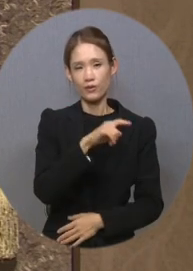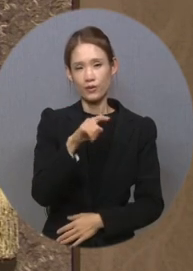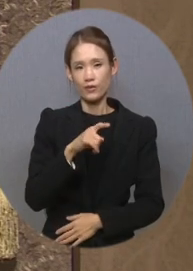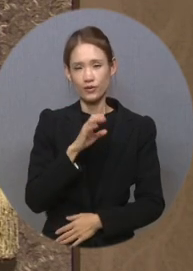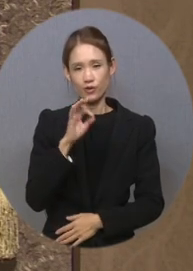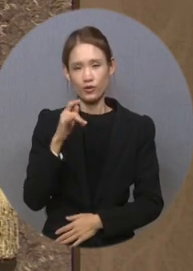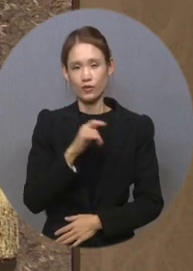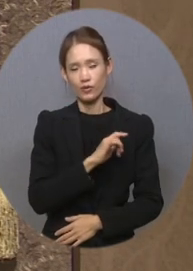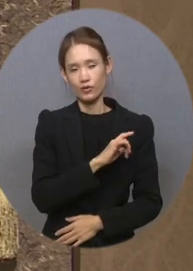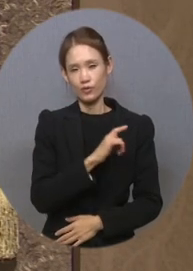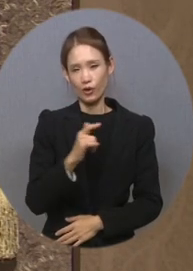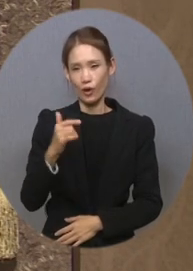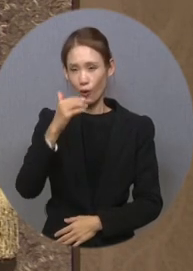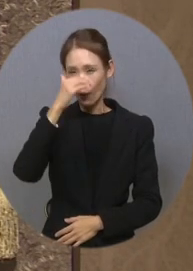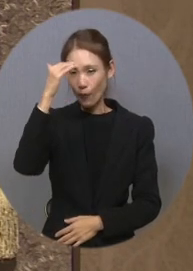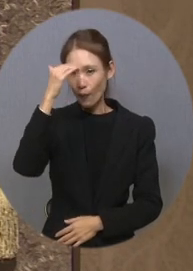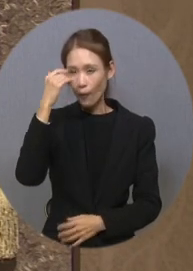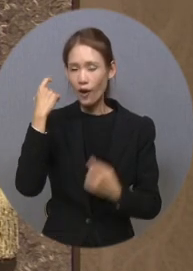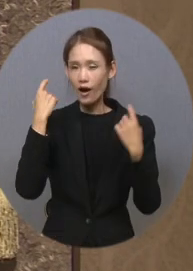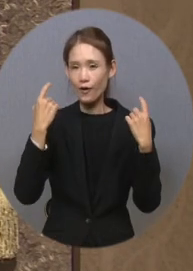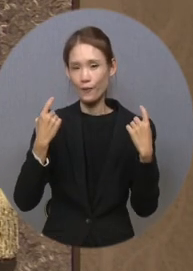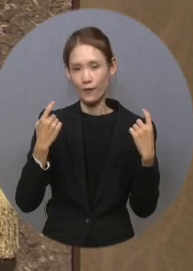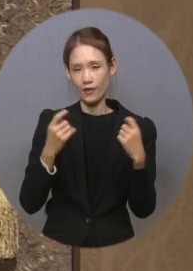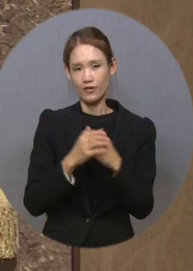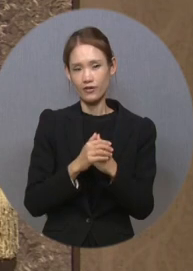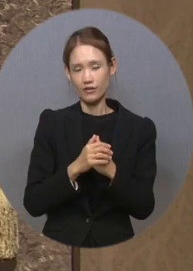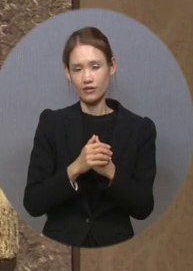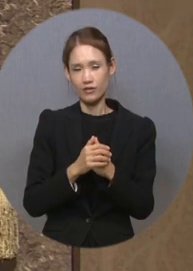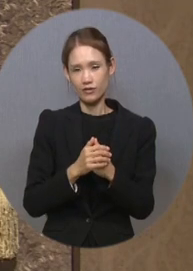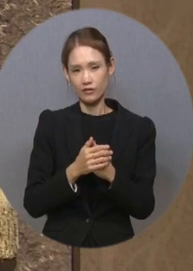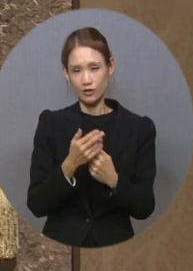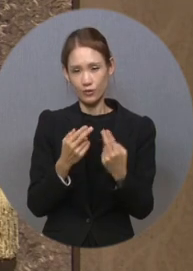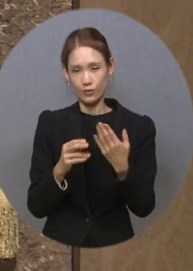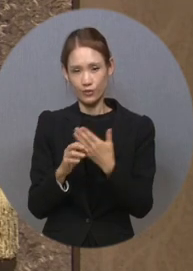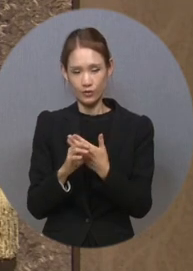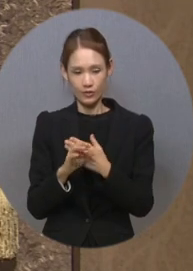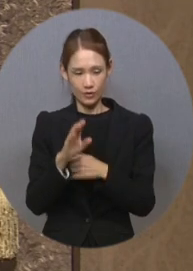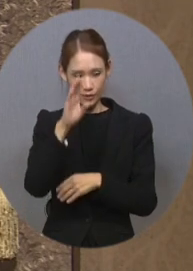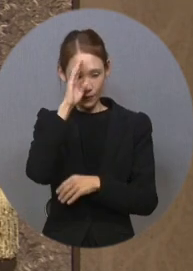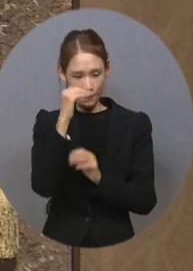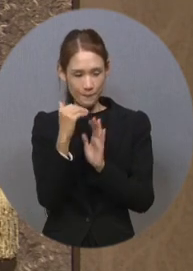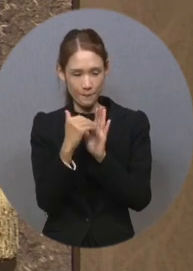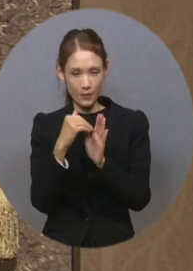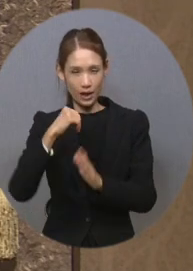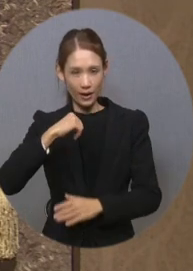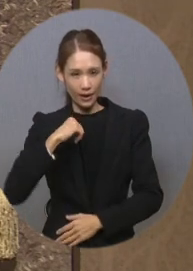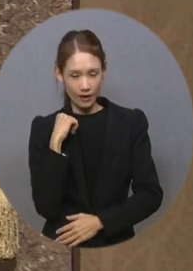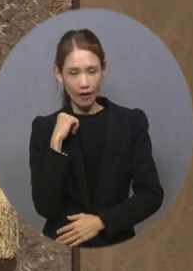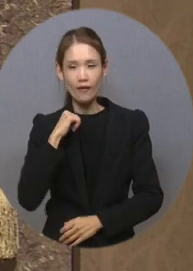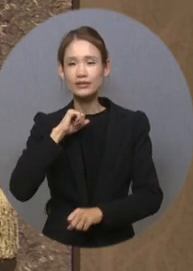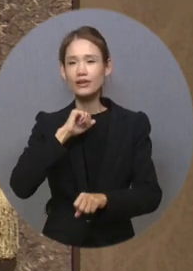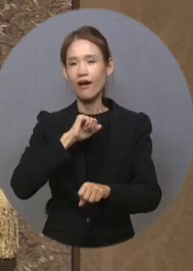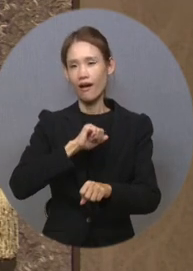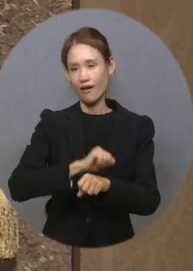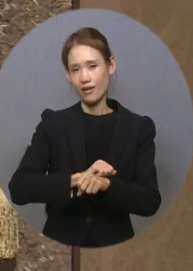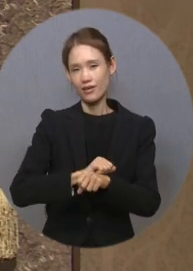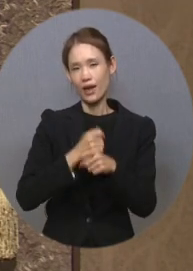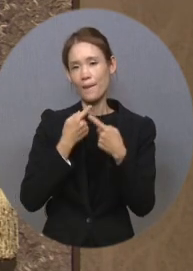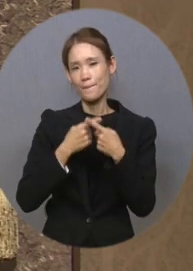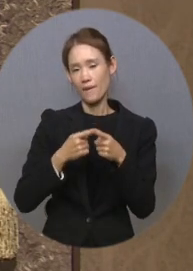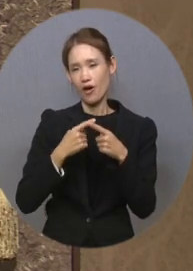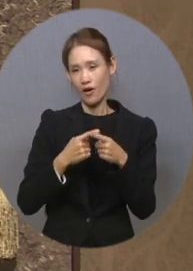여수가 여러 가지 관광이나 이런 상황에 비추어 봤을 때 방역을 참 그래도 잘했다 네. 이런 평가를